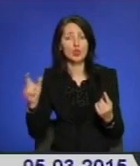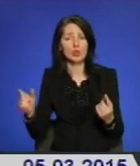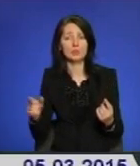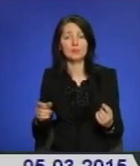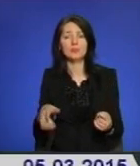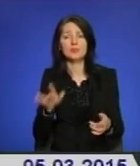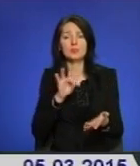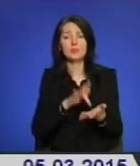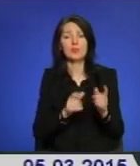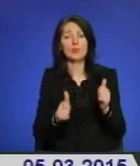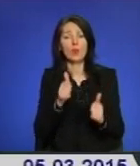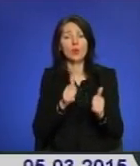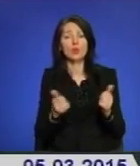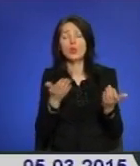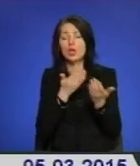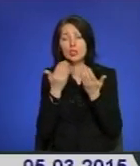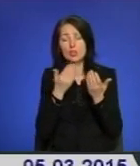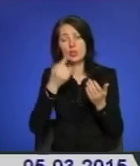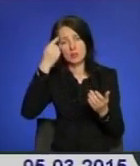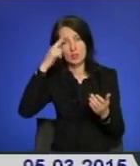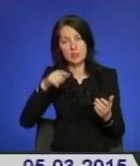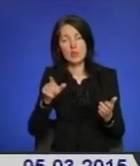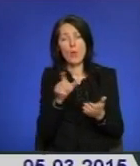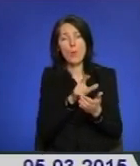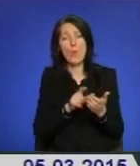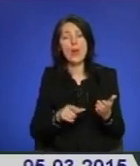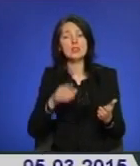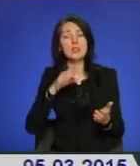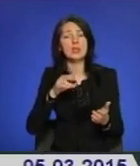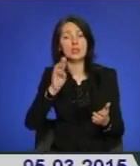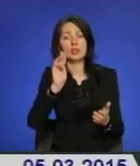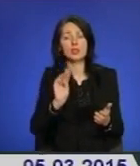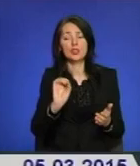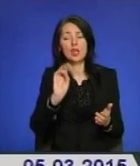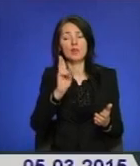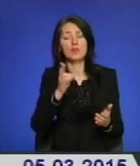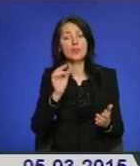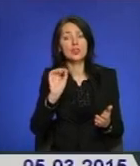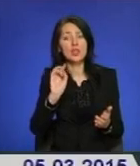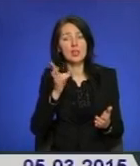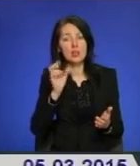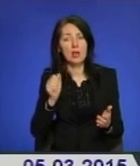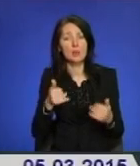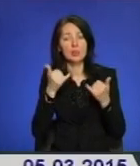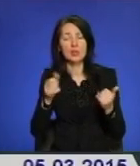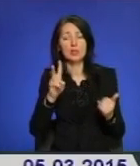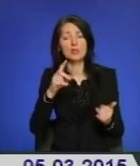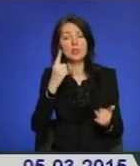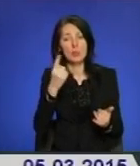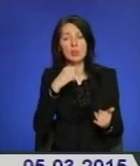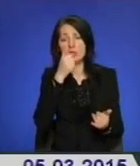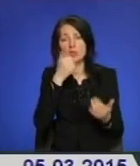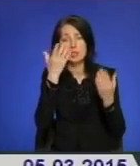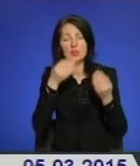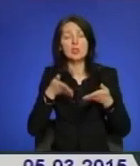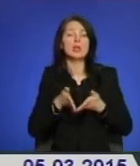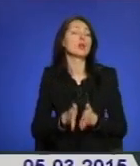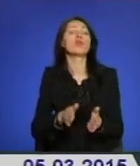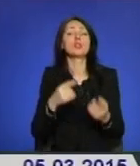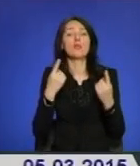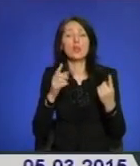Міський конкурс читців, знавців поезії Шевченка, присвячений 201-й річниці від дня народження великого Кобзаря, відбувся